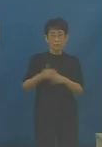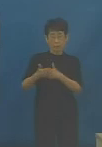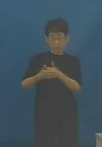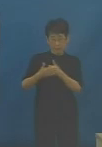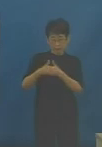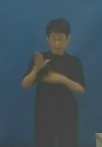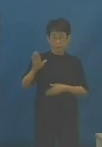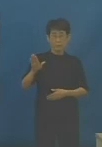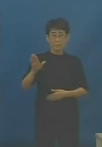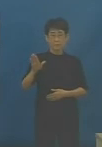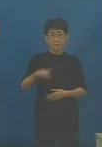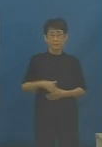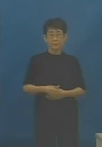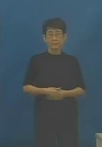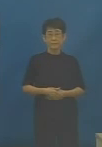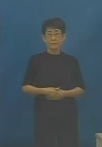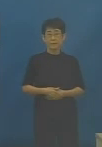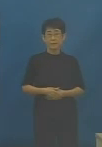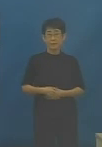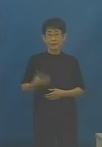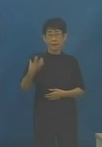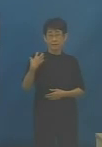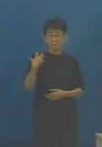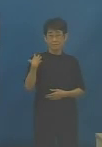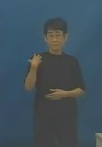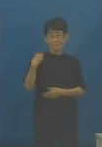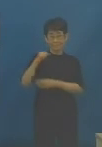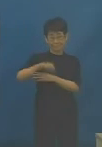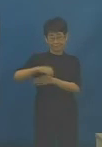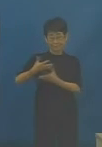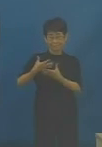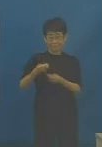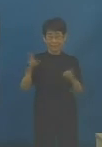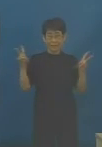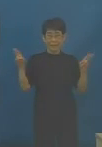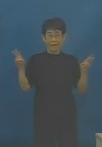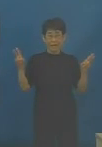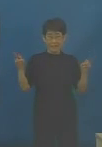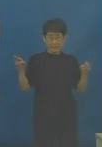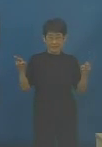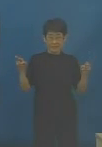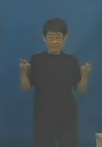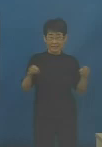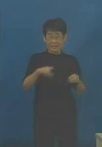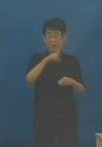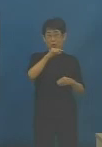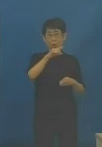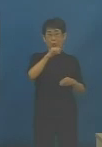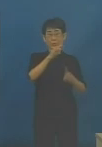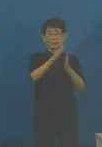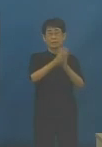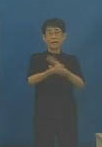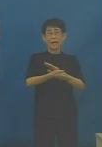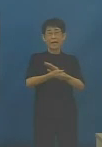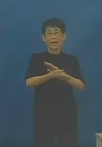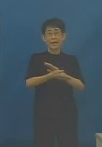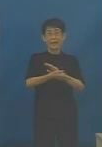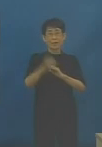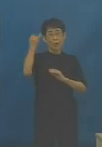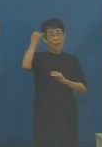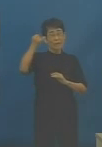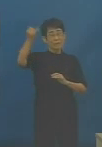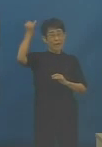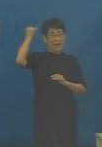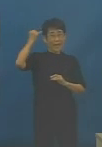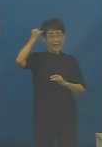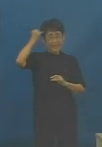ります。であのお引き受けいただきまして、カニ取り県の、イメージキャラクターにこの度、なっていただき、